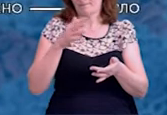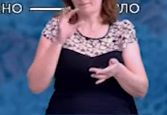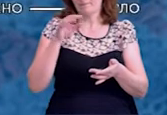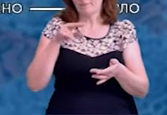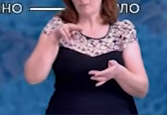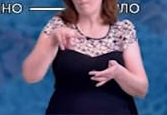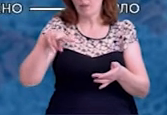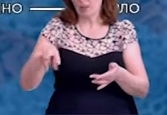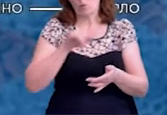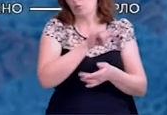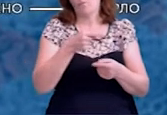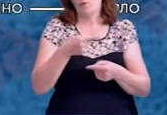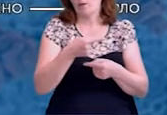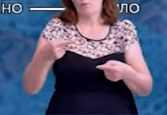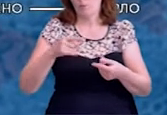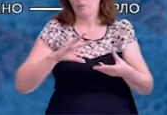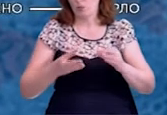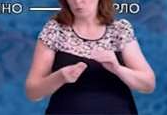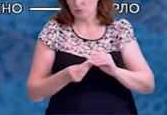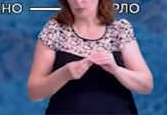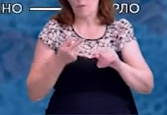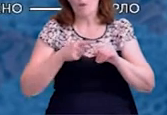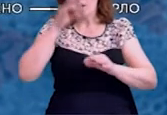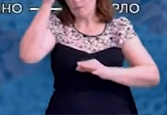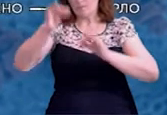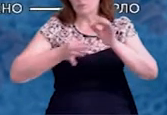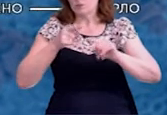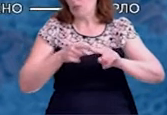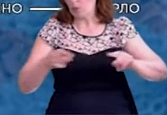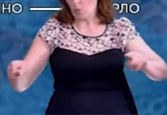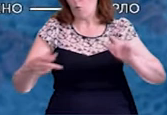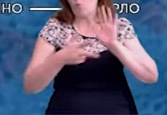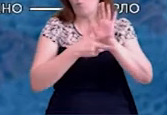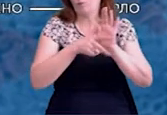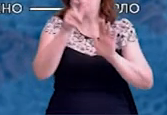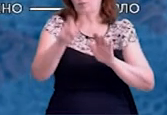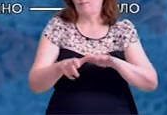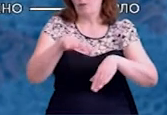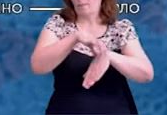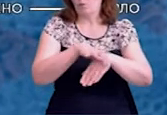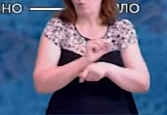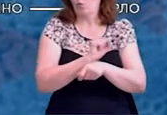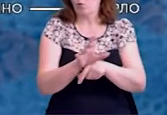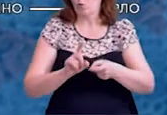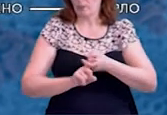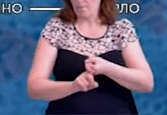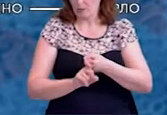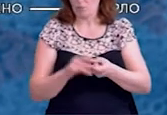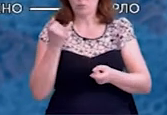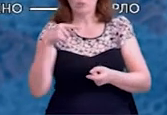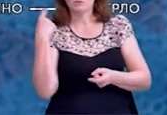останню добу на Чернігівщині коронавірус виявили у 8 людей, одна людина померла. Всього в області від початку